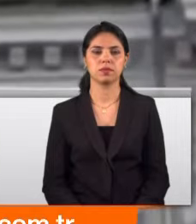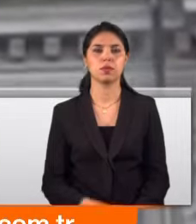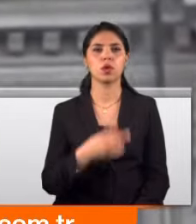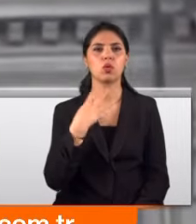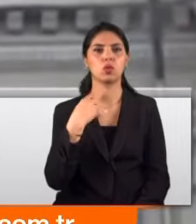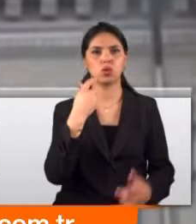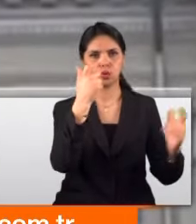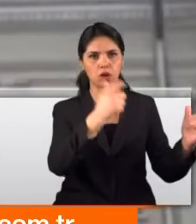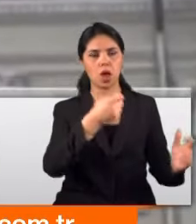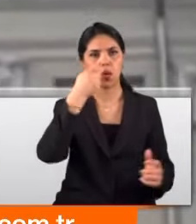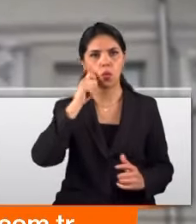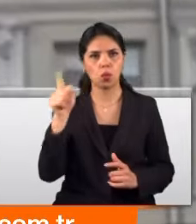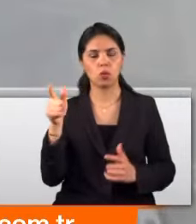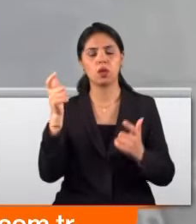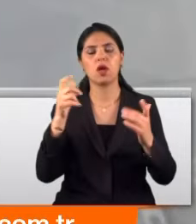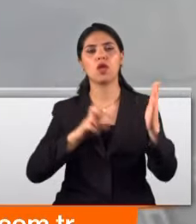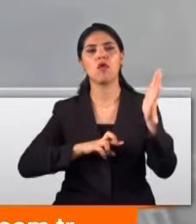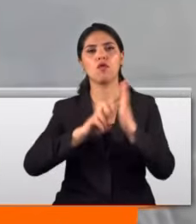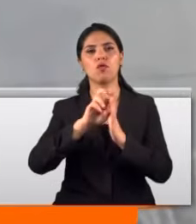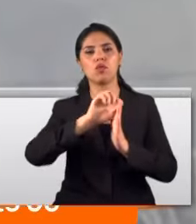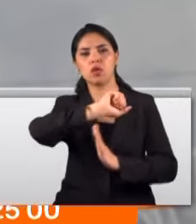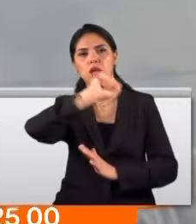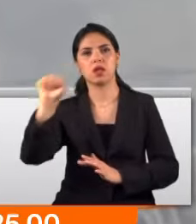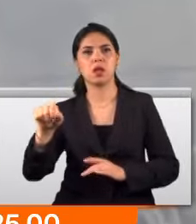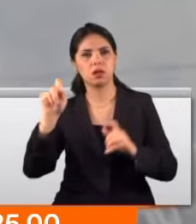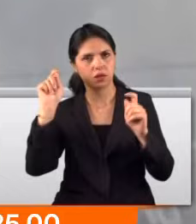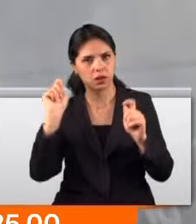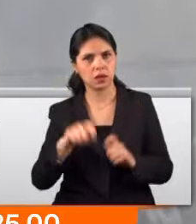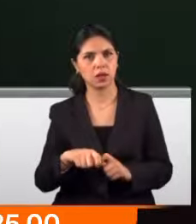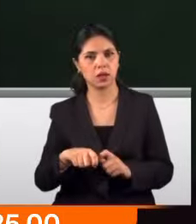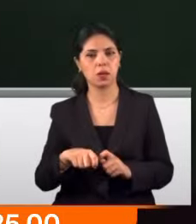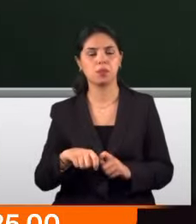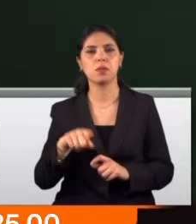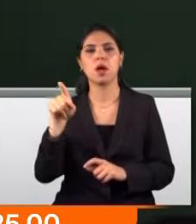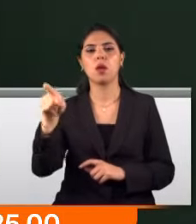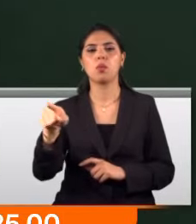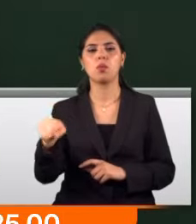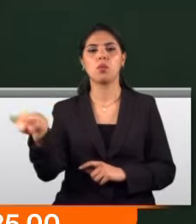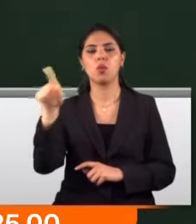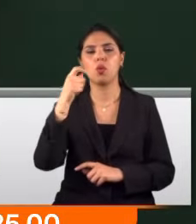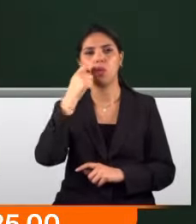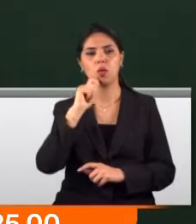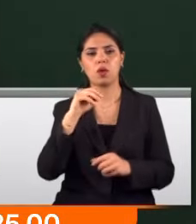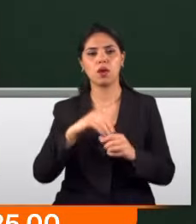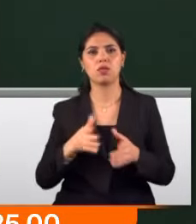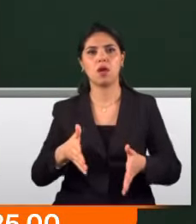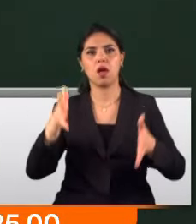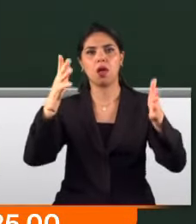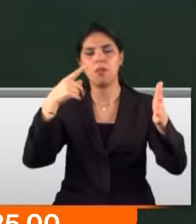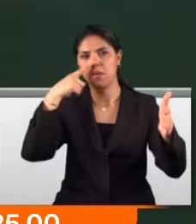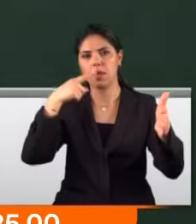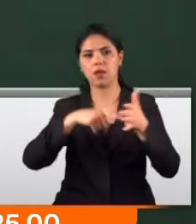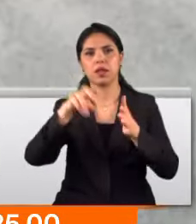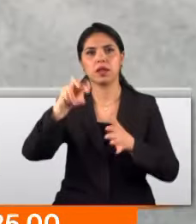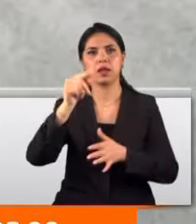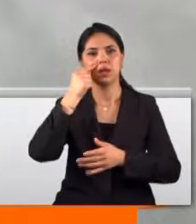Rusya ise Ukrayna'yı yoğun füze saldırısına maruz bıraktı. Dnipropetrovsk bölgesinde isabet alan apartmanda 8 kişi